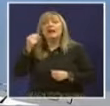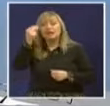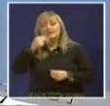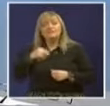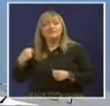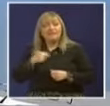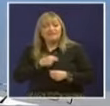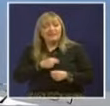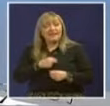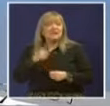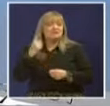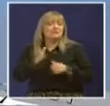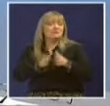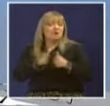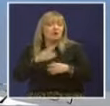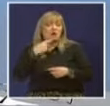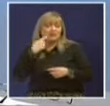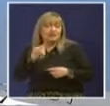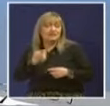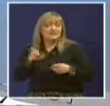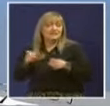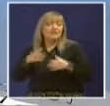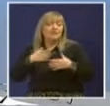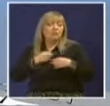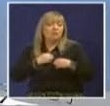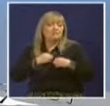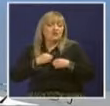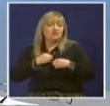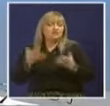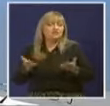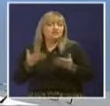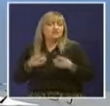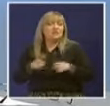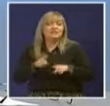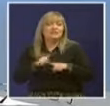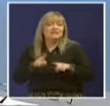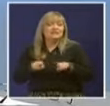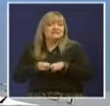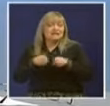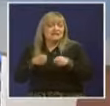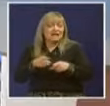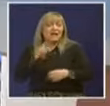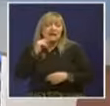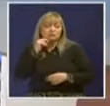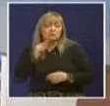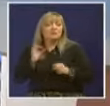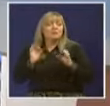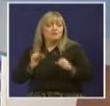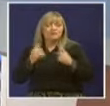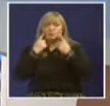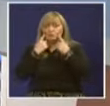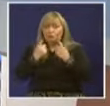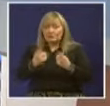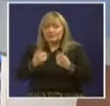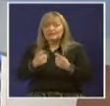ви го казаха, те имат обоняние и така нататък и усещат, че нещата не са точно така, както казват. Примерно, опитайте се